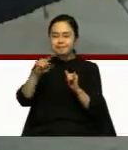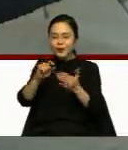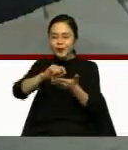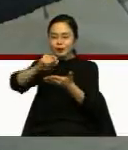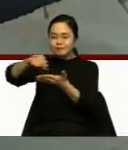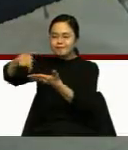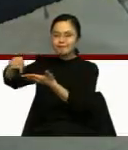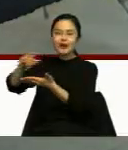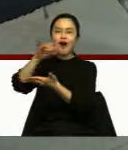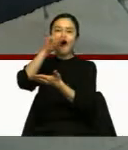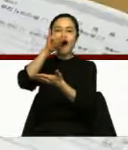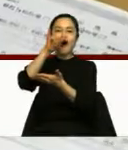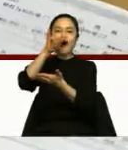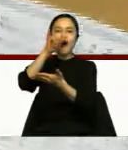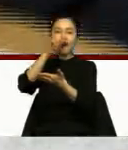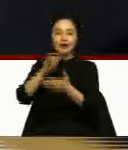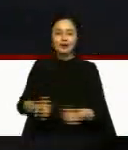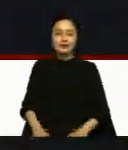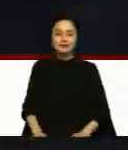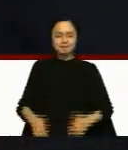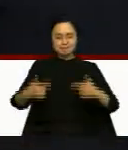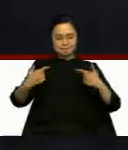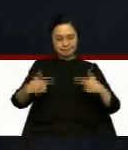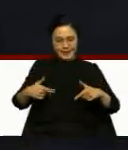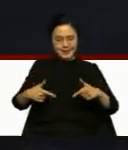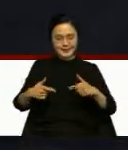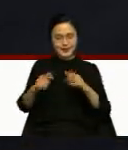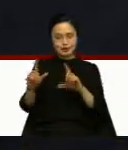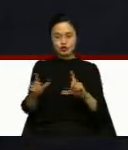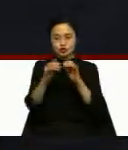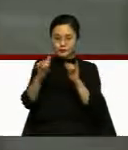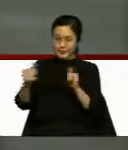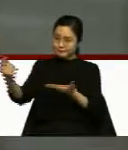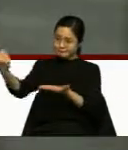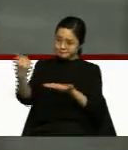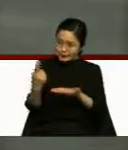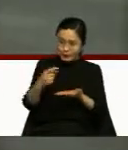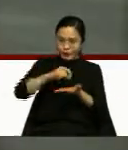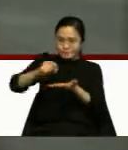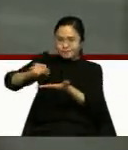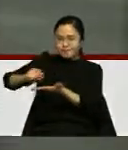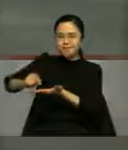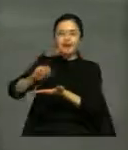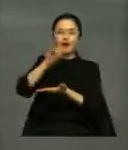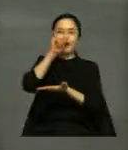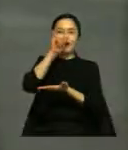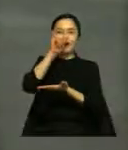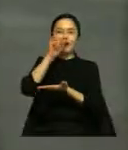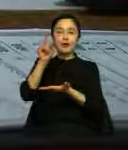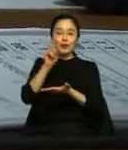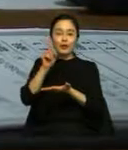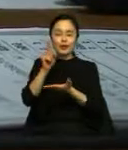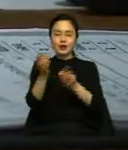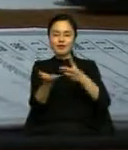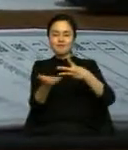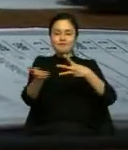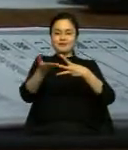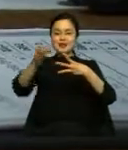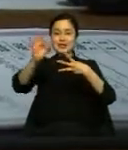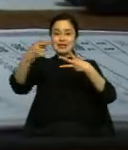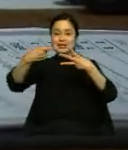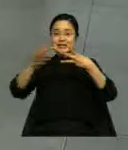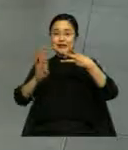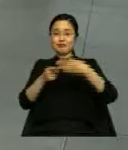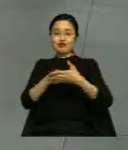소속 단체들이 돌아가면서 매일같이 주민 서명을 받고 있습니다. 퇴계원 읍승격 추진위원회는 올 연말까지